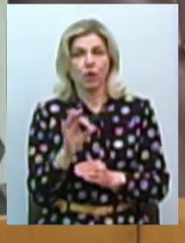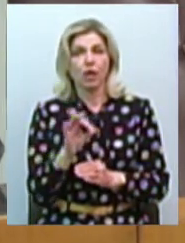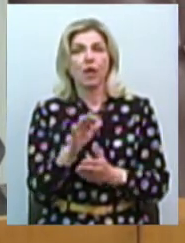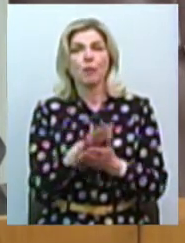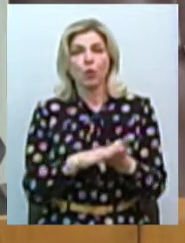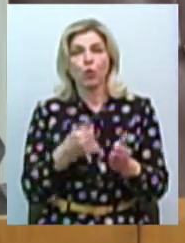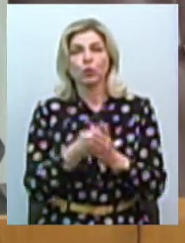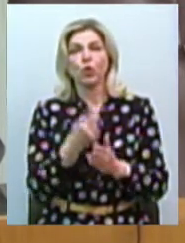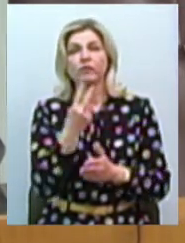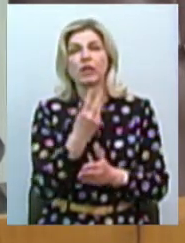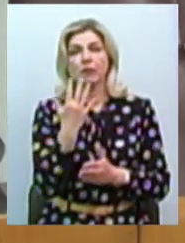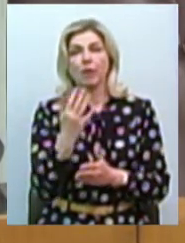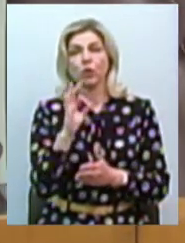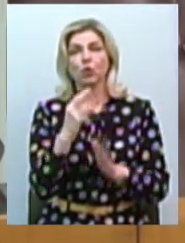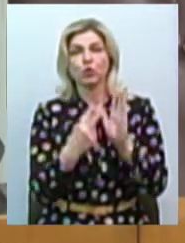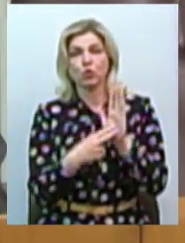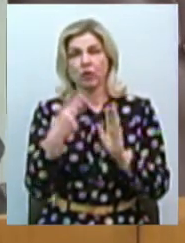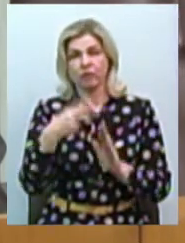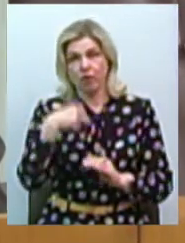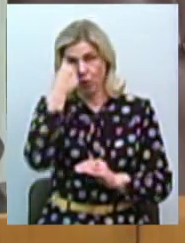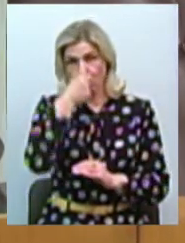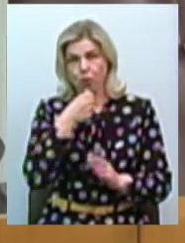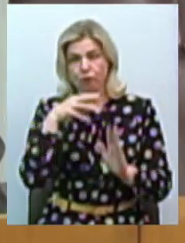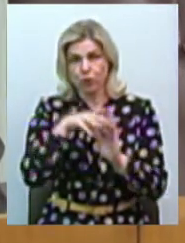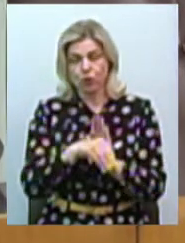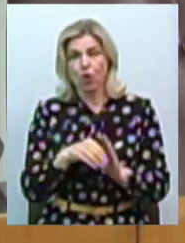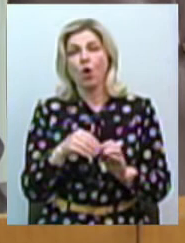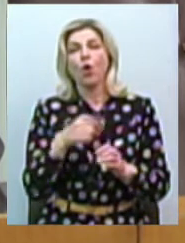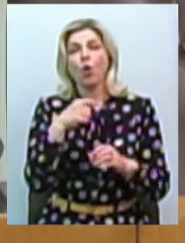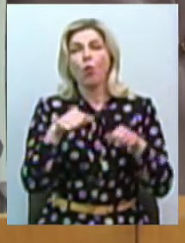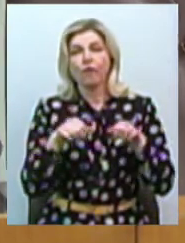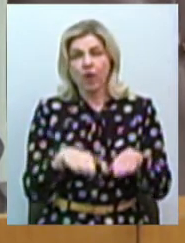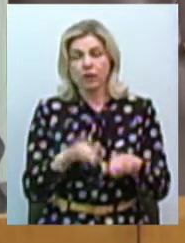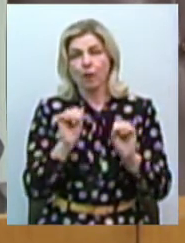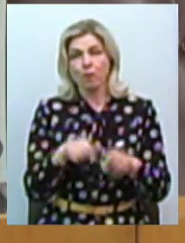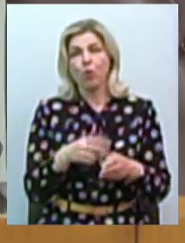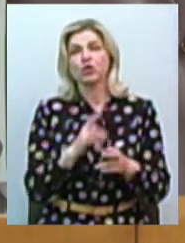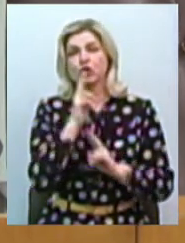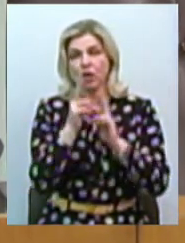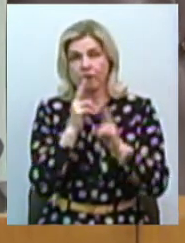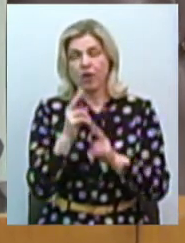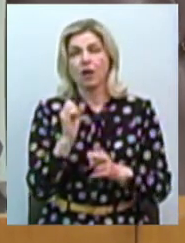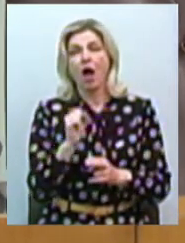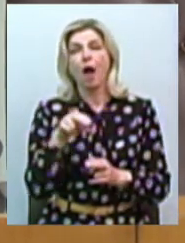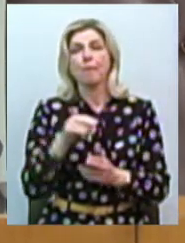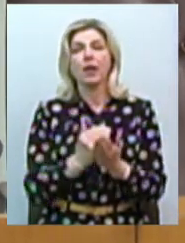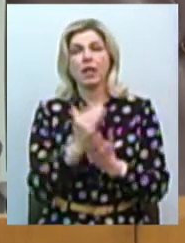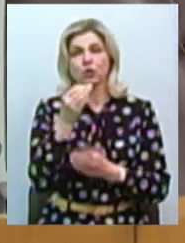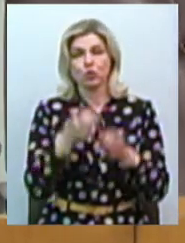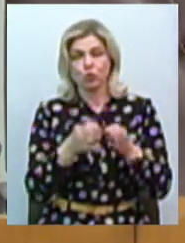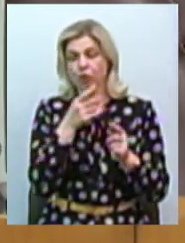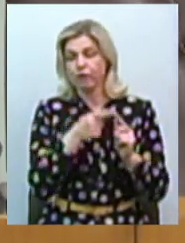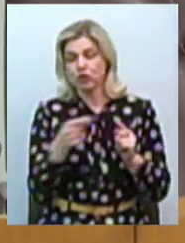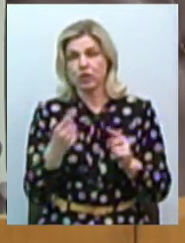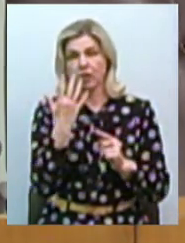до 25.07.20 року включно. Ухвала може бути оскаржена безпосередньо до Миколаївського апеляційного суду протягом 5 днів дня